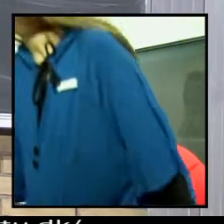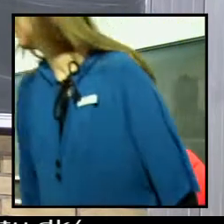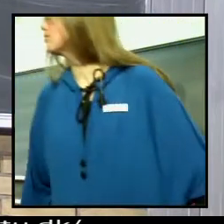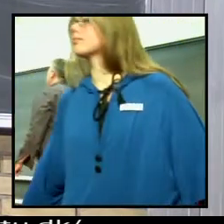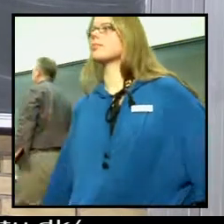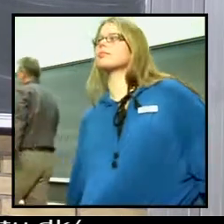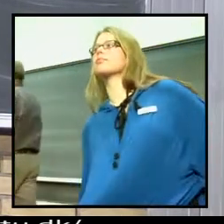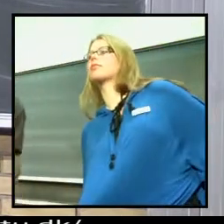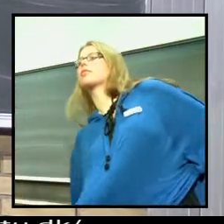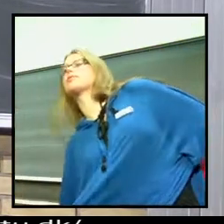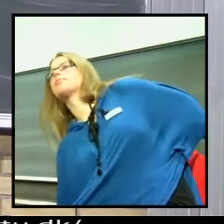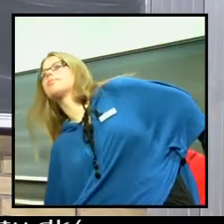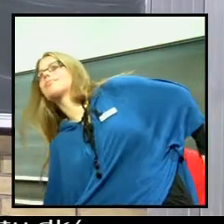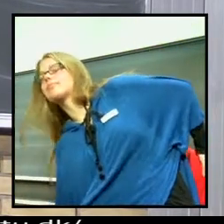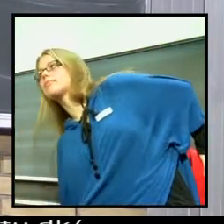Og